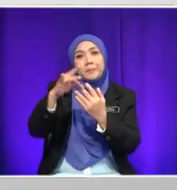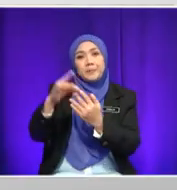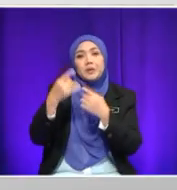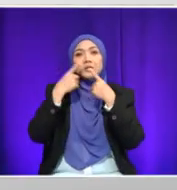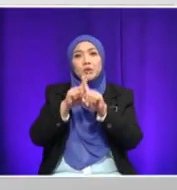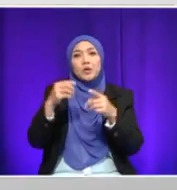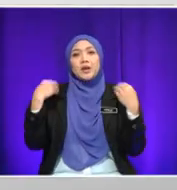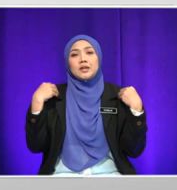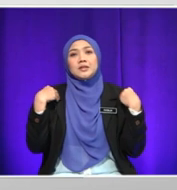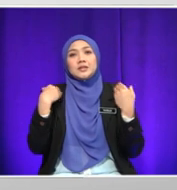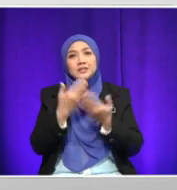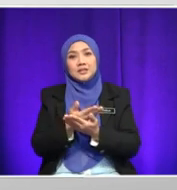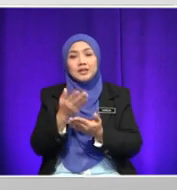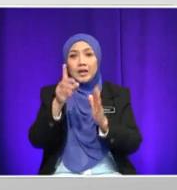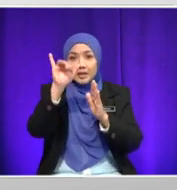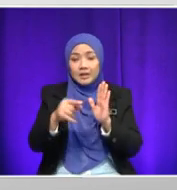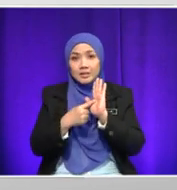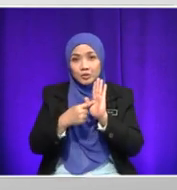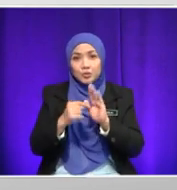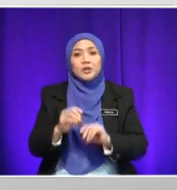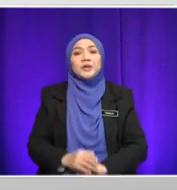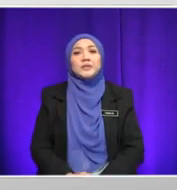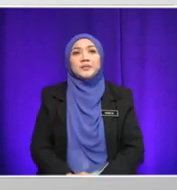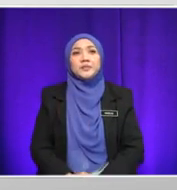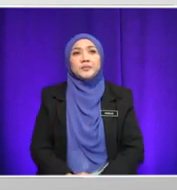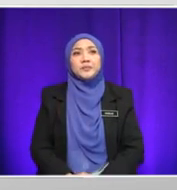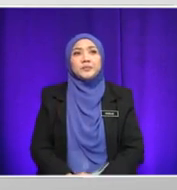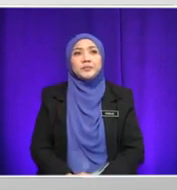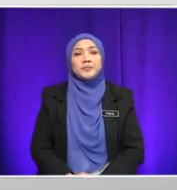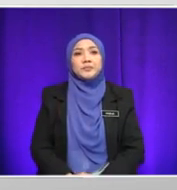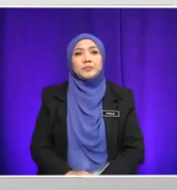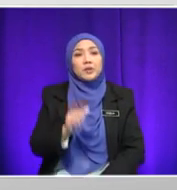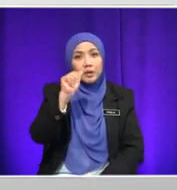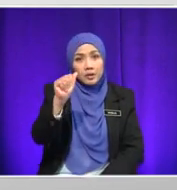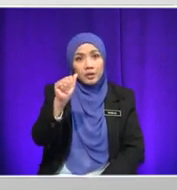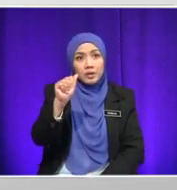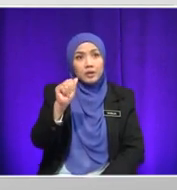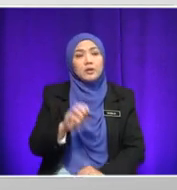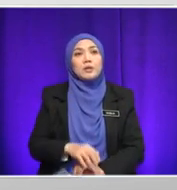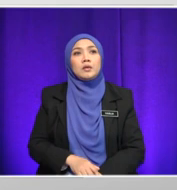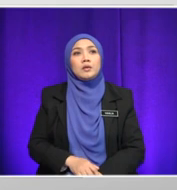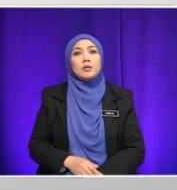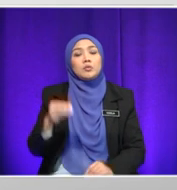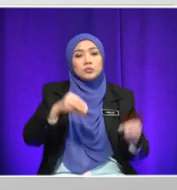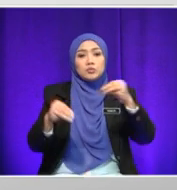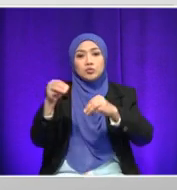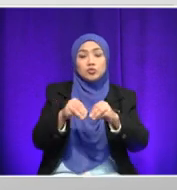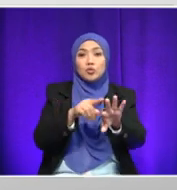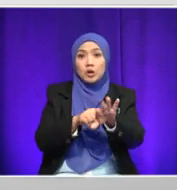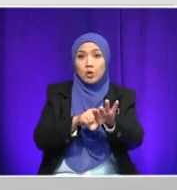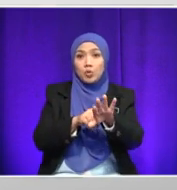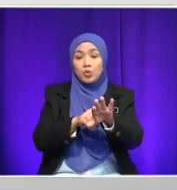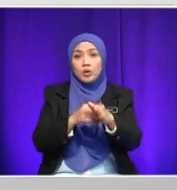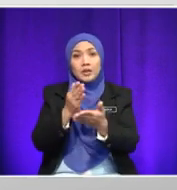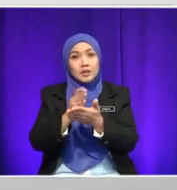Jadi apakah pesut utama kedua cucuk batang bunga e de lumpang lagi cucuk the daun hijau besar di tengah pasuk